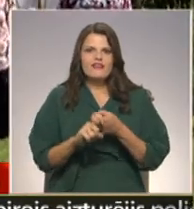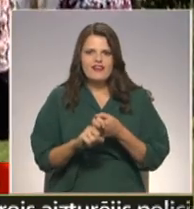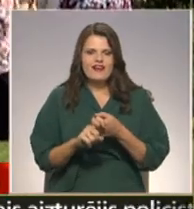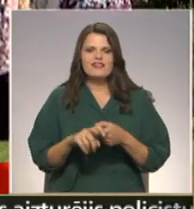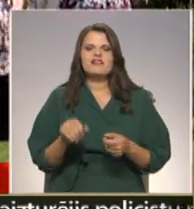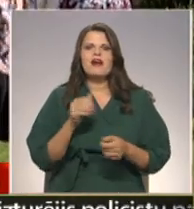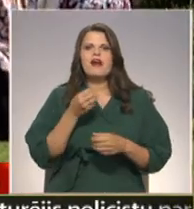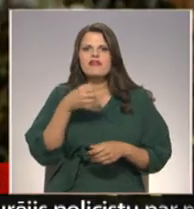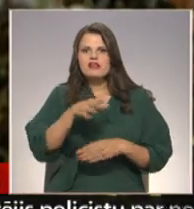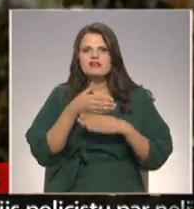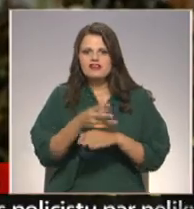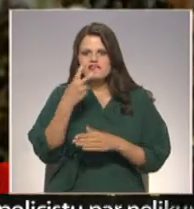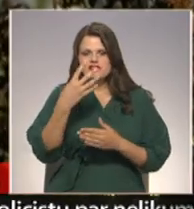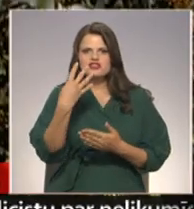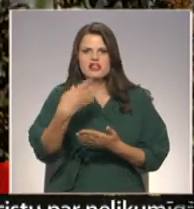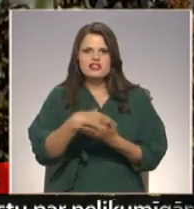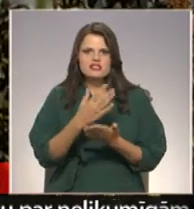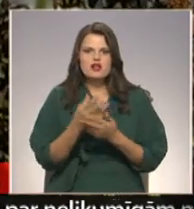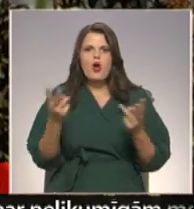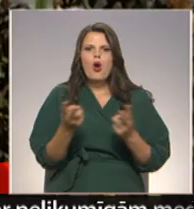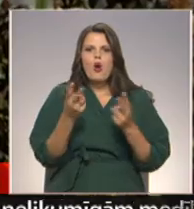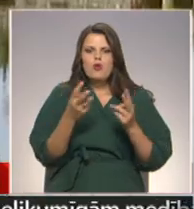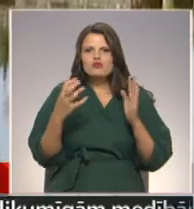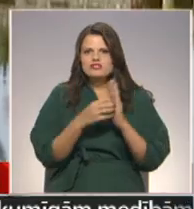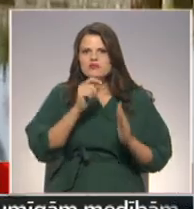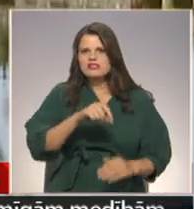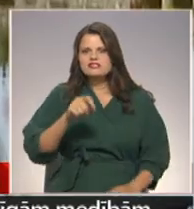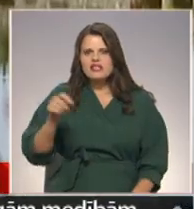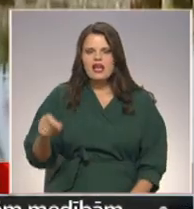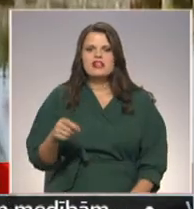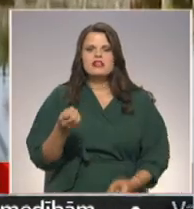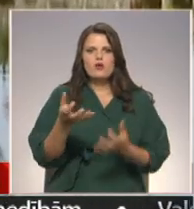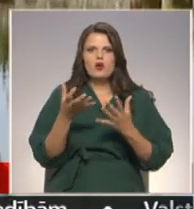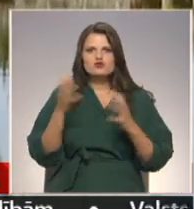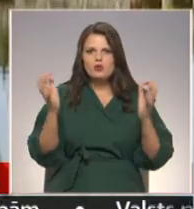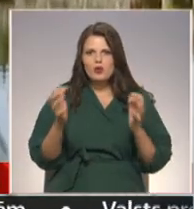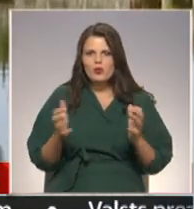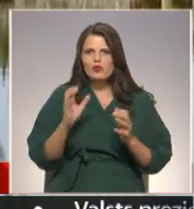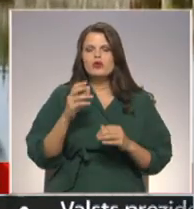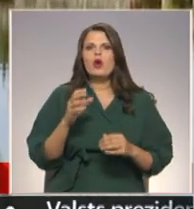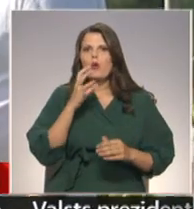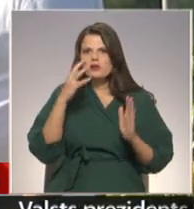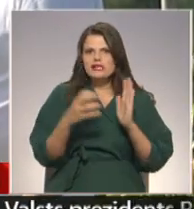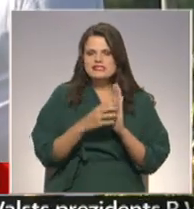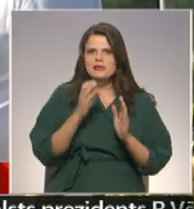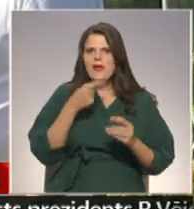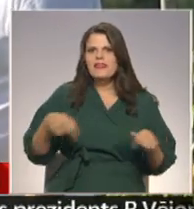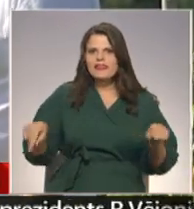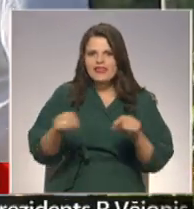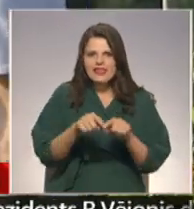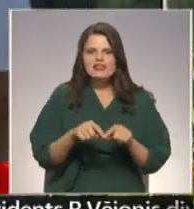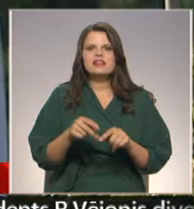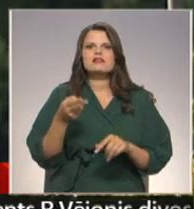sadalīts četrās sfērās. Uguns zīmē sārtie košuma krūmi, ūdens zīmē dīķis, gaisu raksturo saimnieces iemīļotās